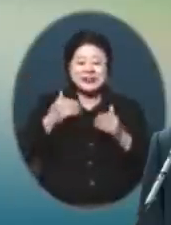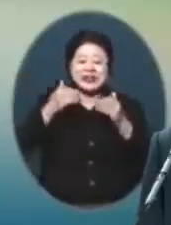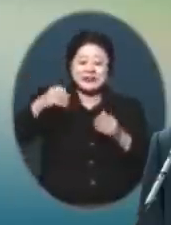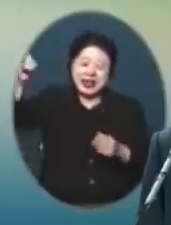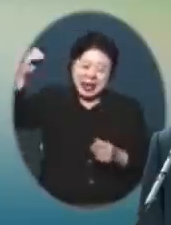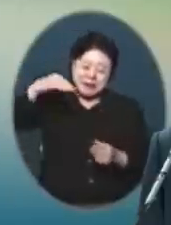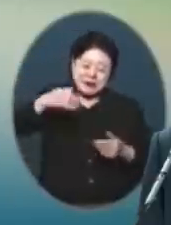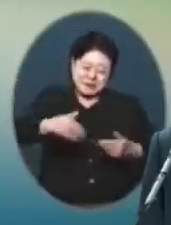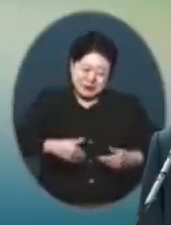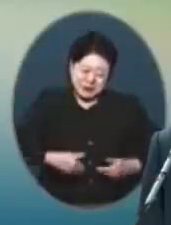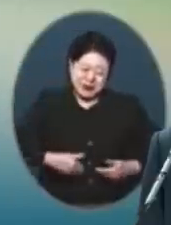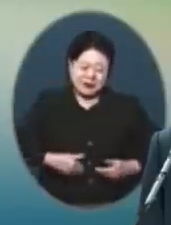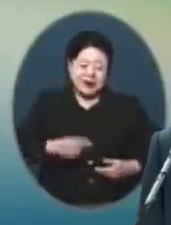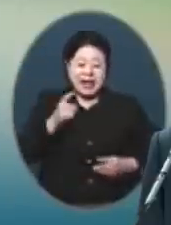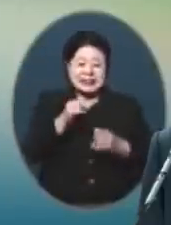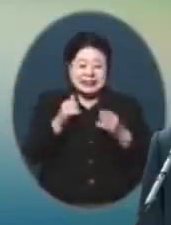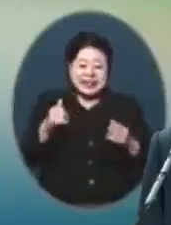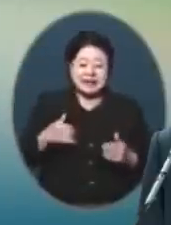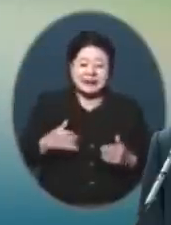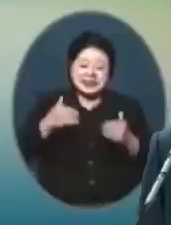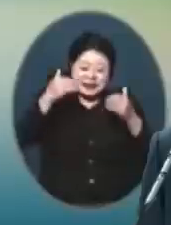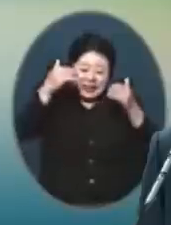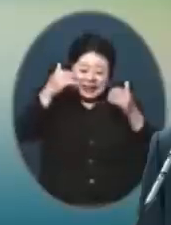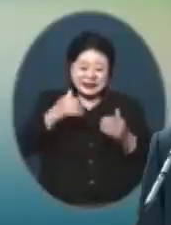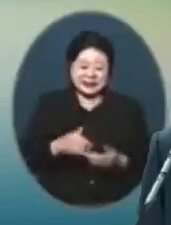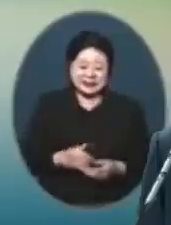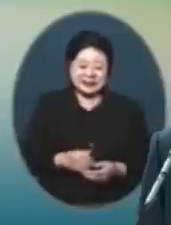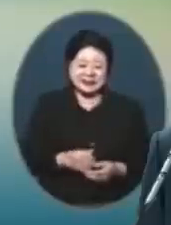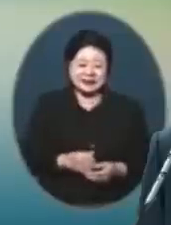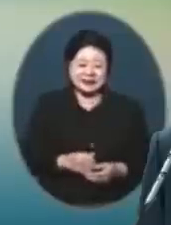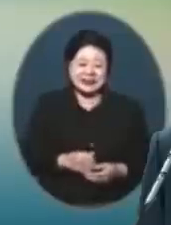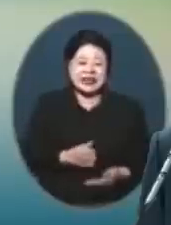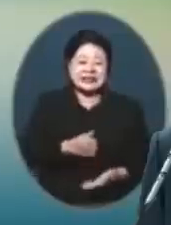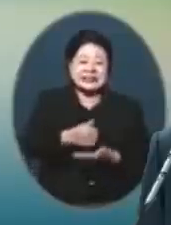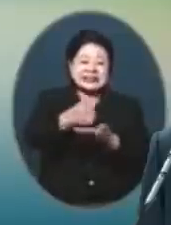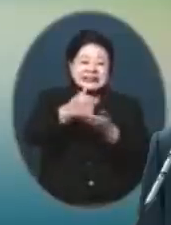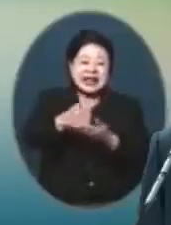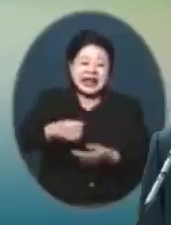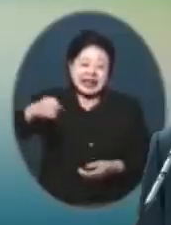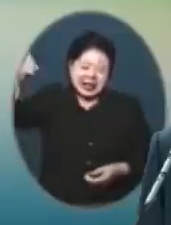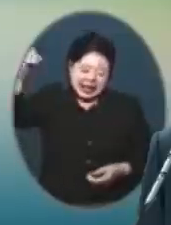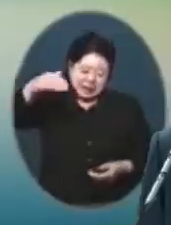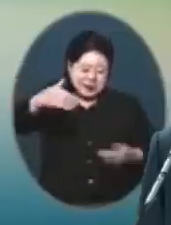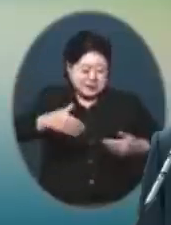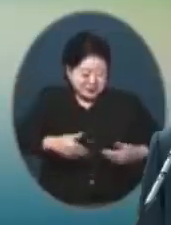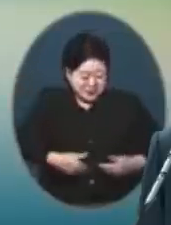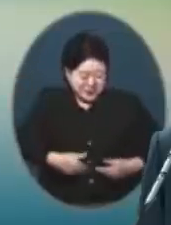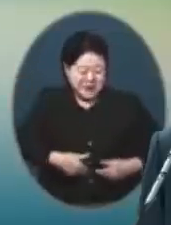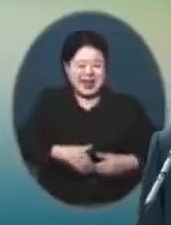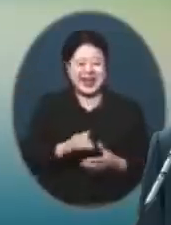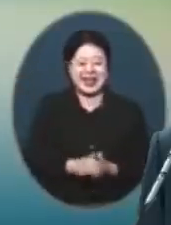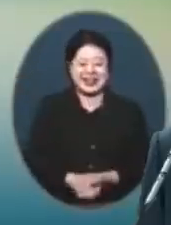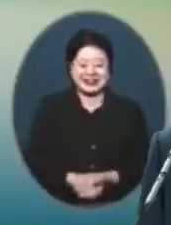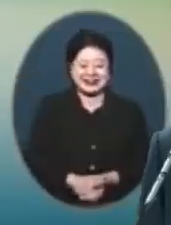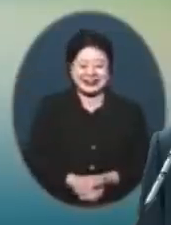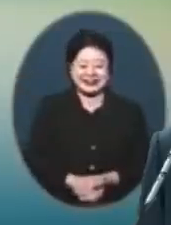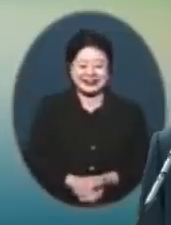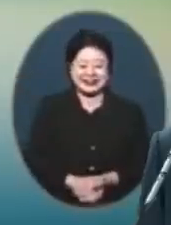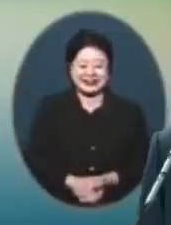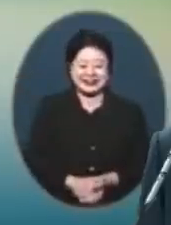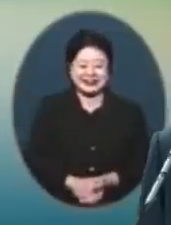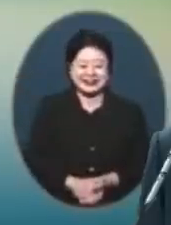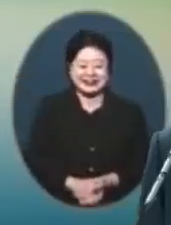필요하듯이 한 사람이 성장하는 데에는 칭찬이 꼭 필요하다는 것입니다.